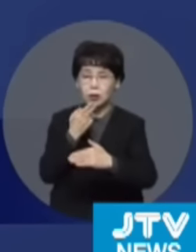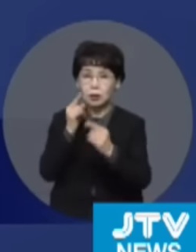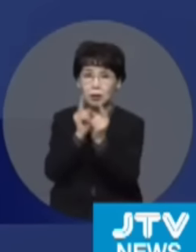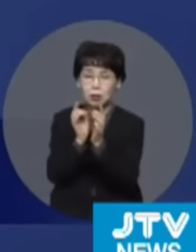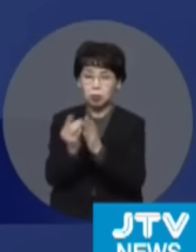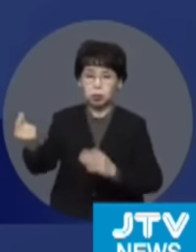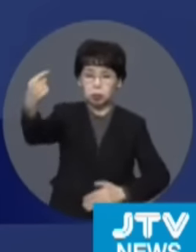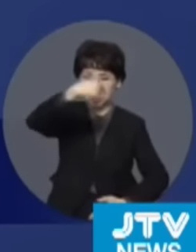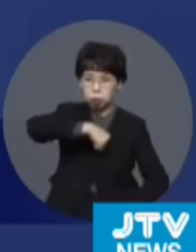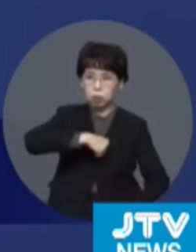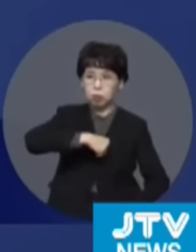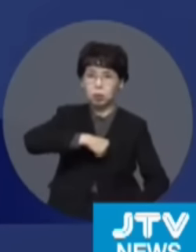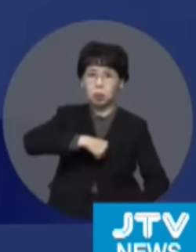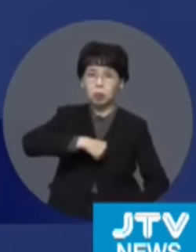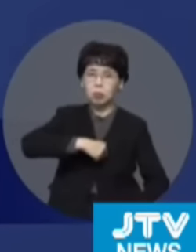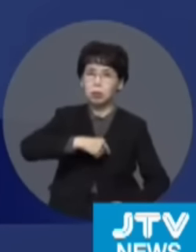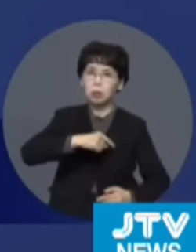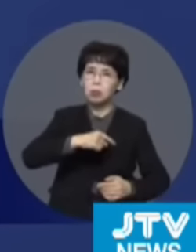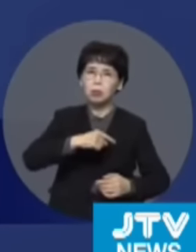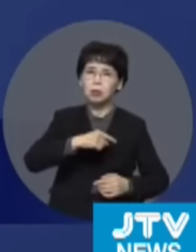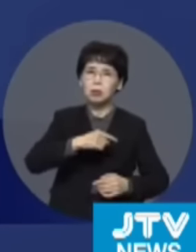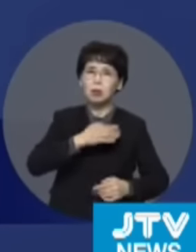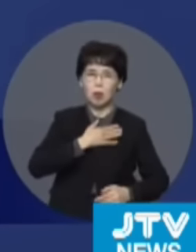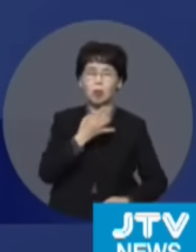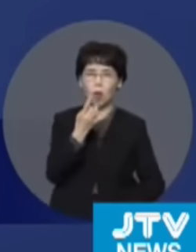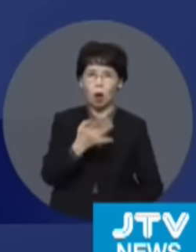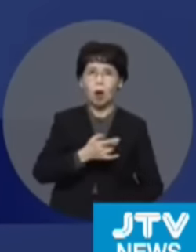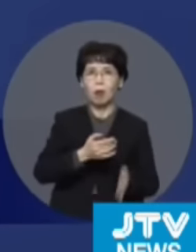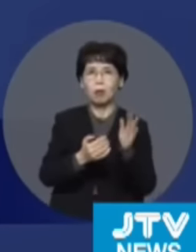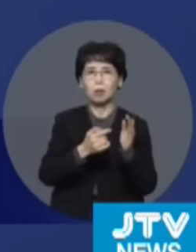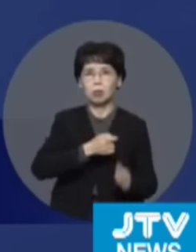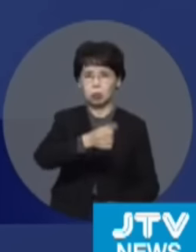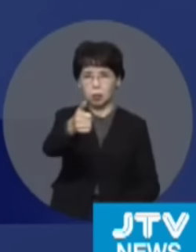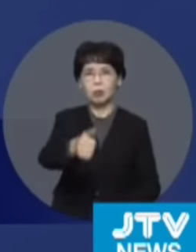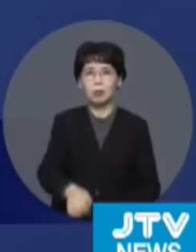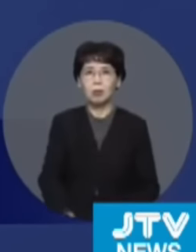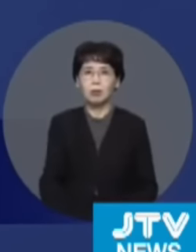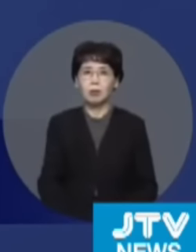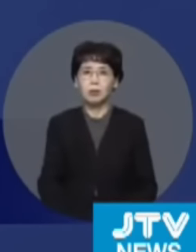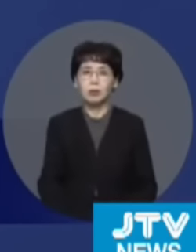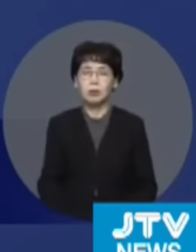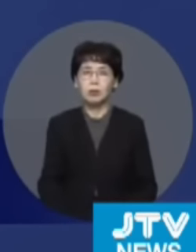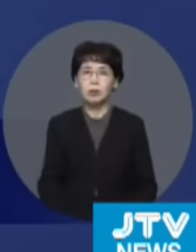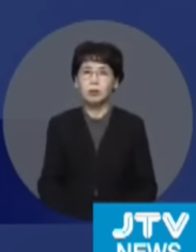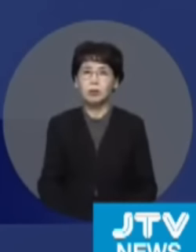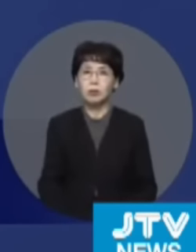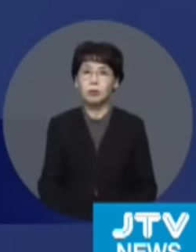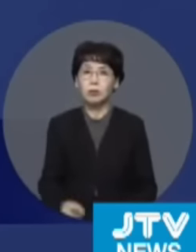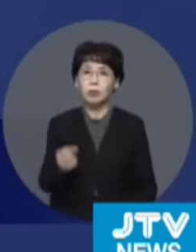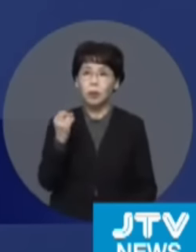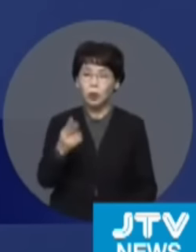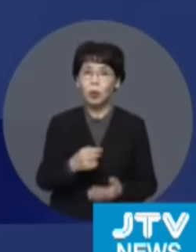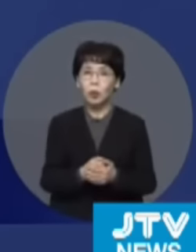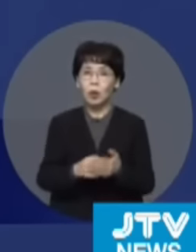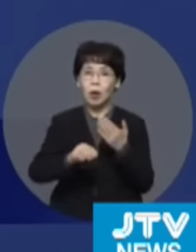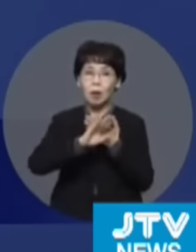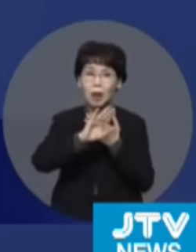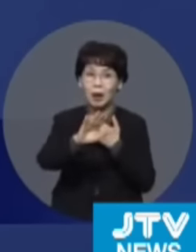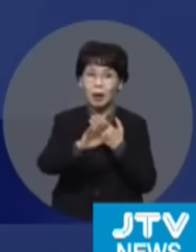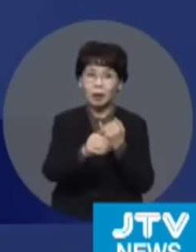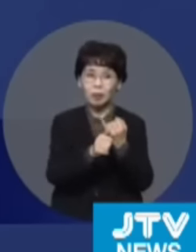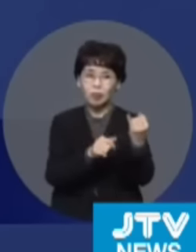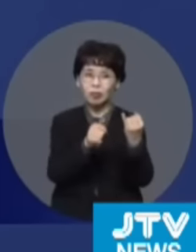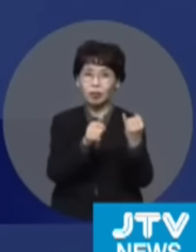저는 그거는 받아들인 적이 단 한 번도 없고요. 그리고 대외 활동에